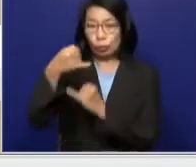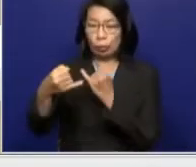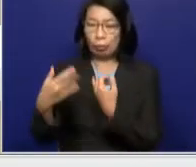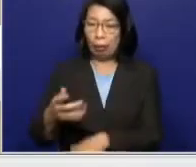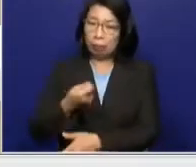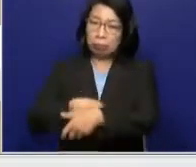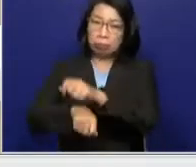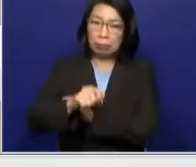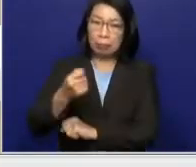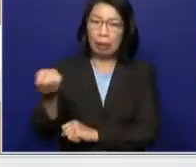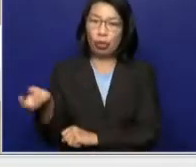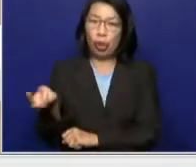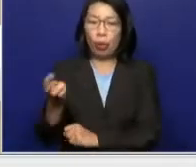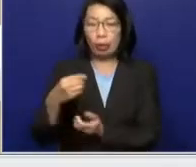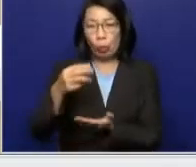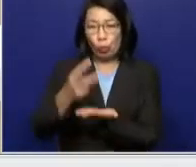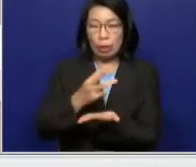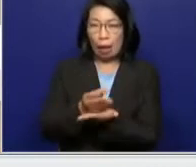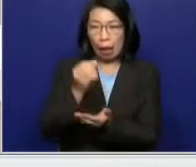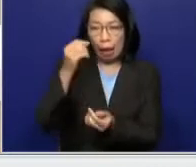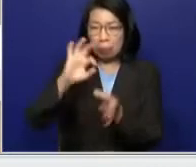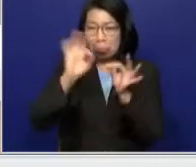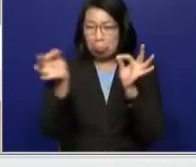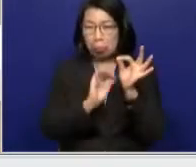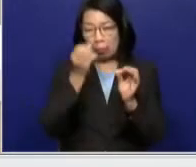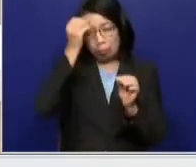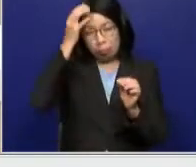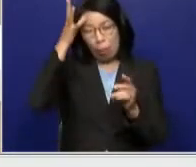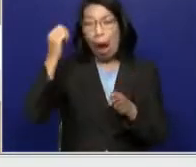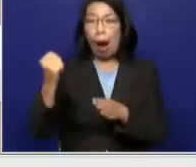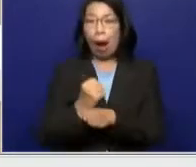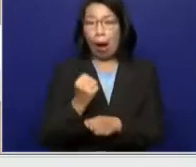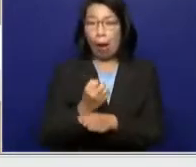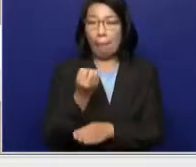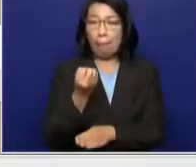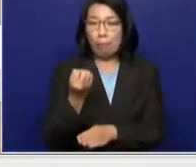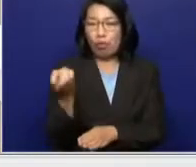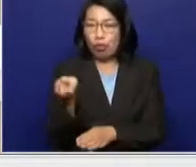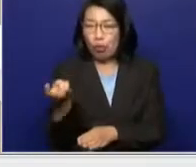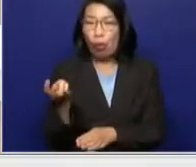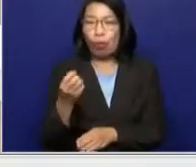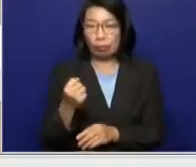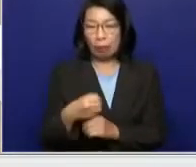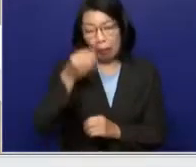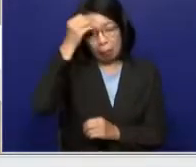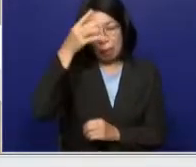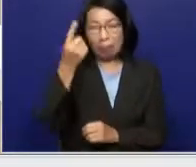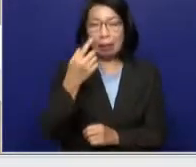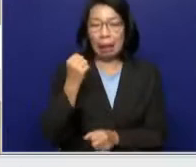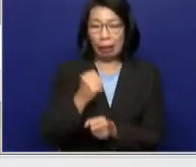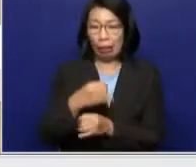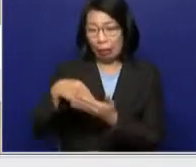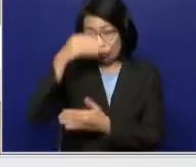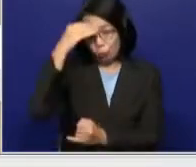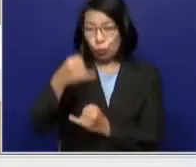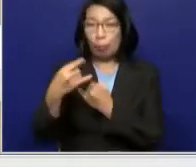หมครับเพราะเรียนแต่วิชาการไม่ค่อยได้ปฏิบัติไม่ค่อยได้ฝึกทักษะฝีมือจบไปแล้วทำอะไรไม่ค่อยจะ